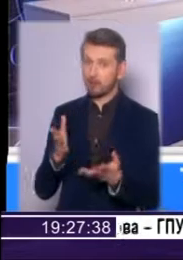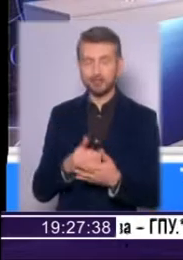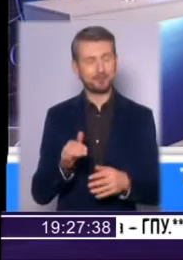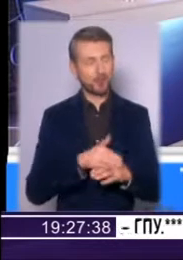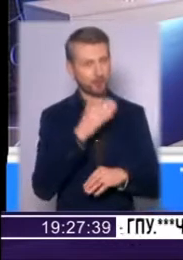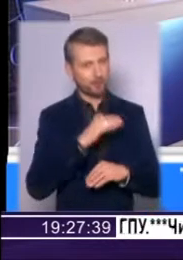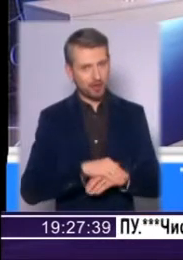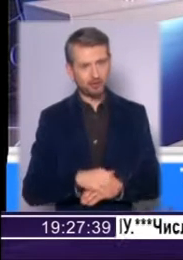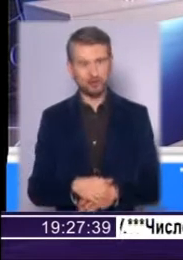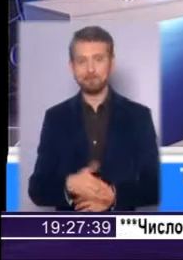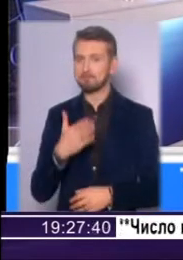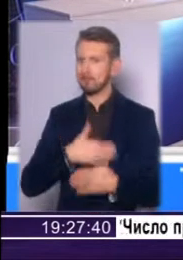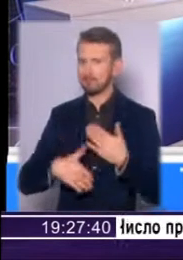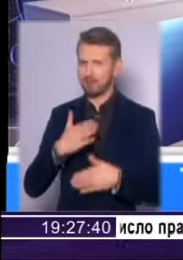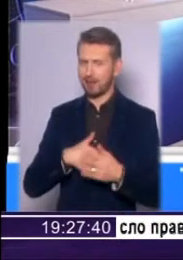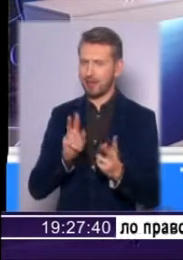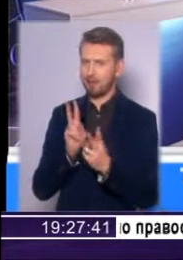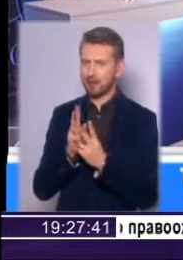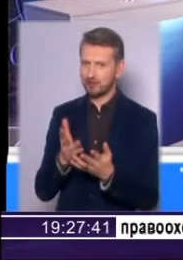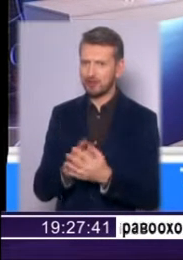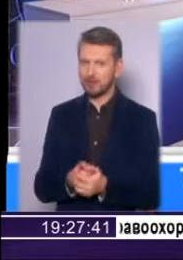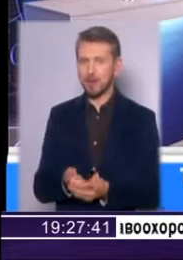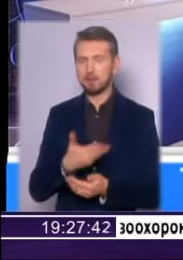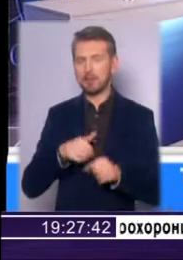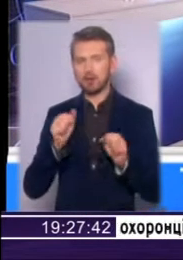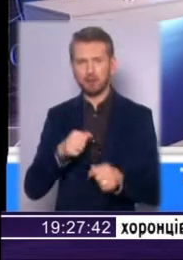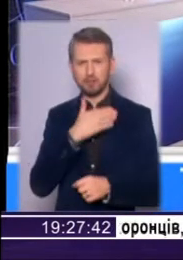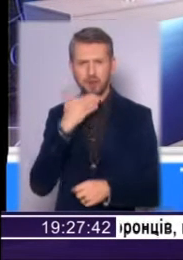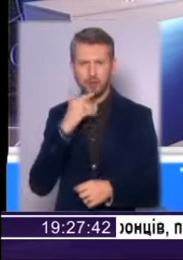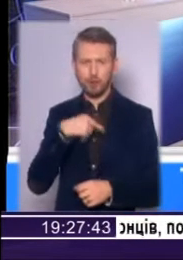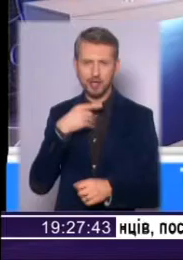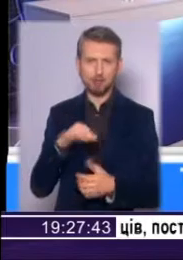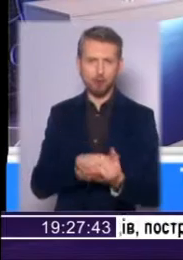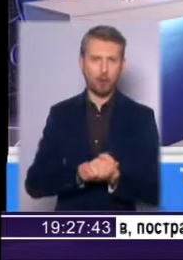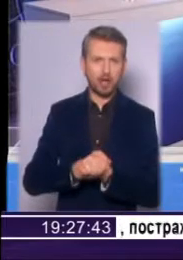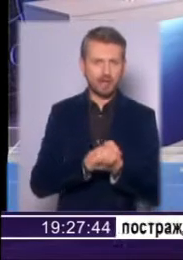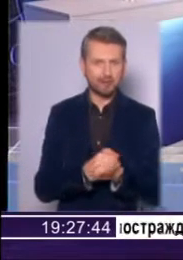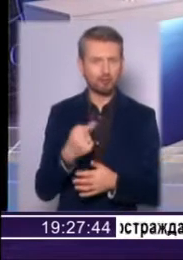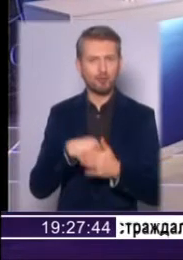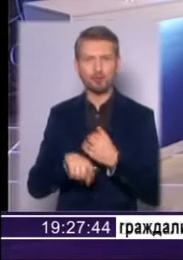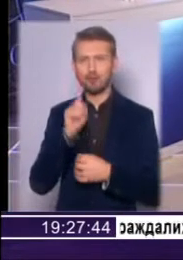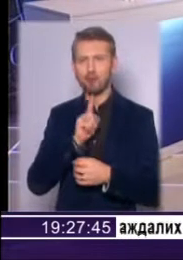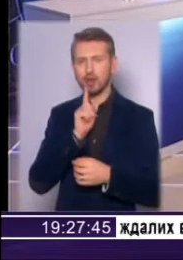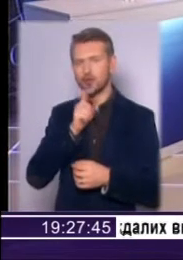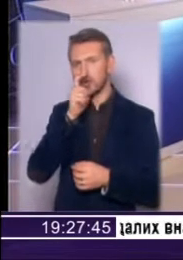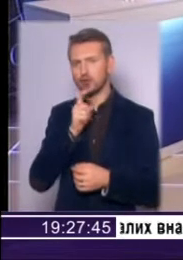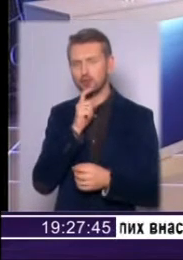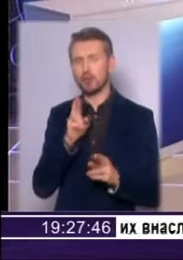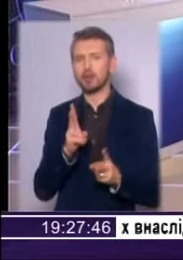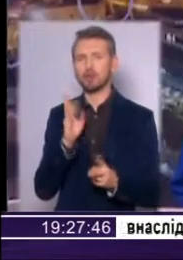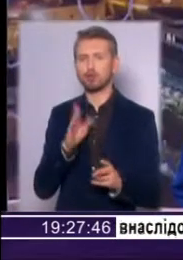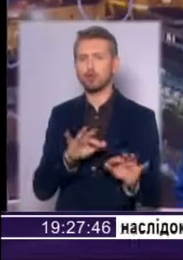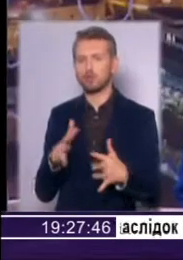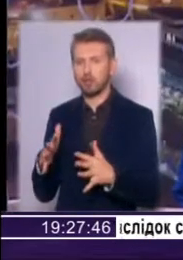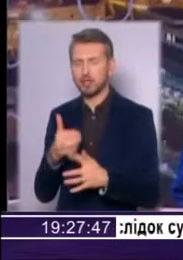вечір. Рада вас бачити, але, власне, ну, дійсно, ми можемо безкінечно говорити про коаліцію, тому що поки що не зрозуміло, як буде відбуватися. Вчора